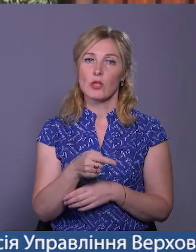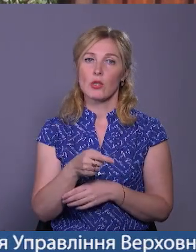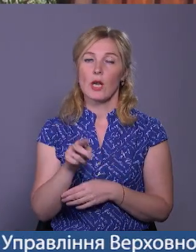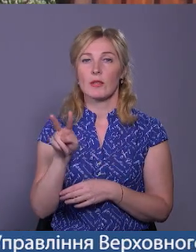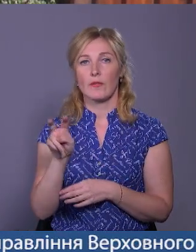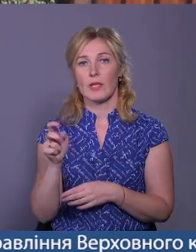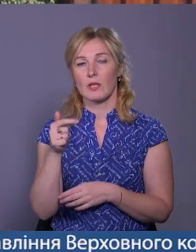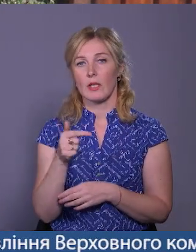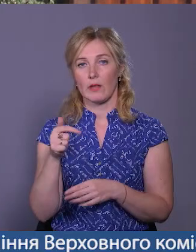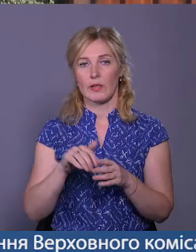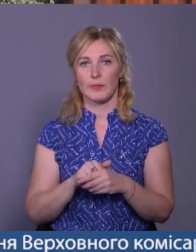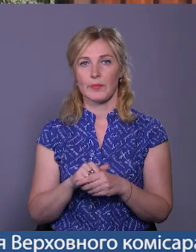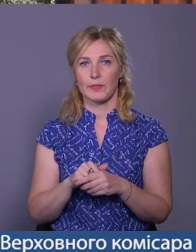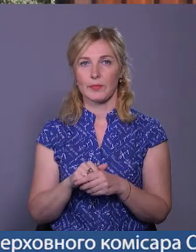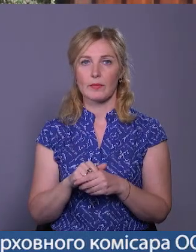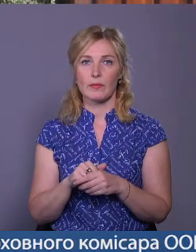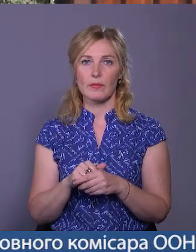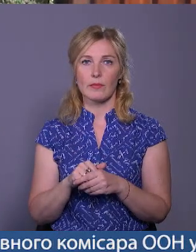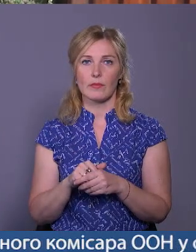1200 гривень